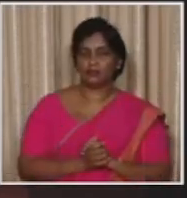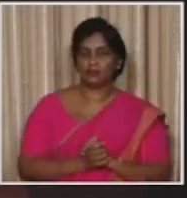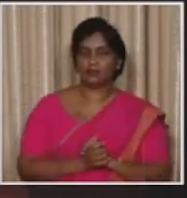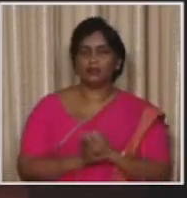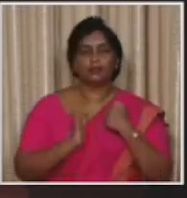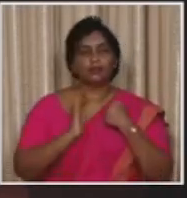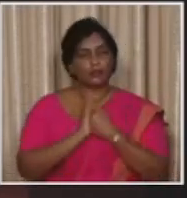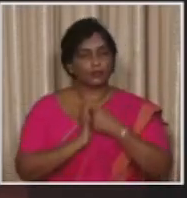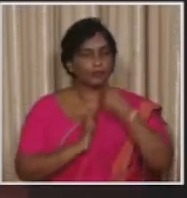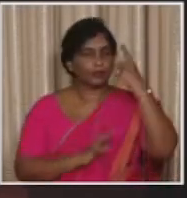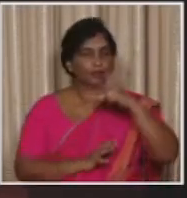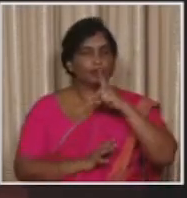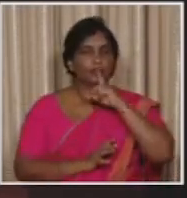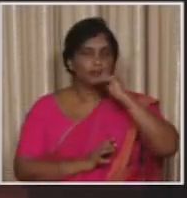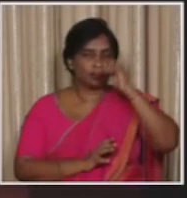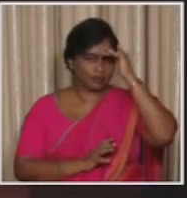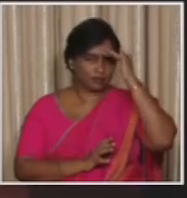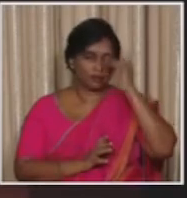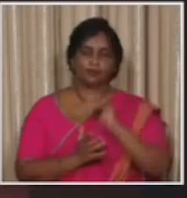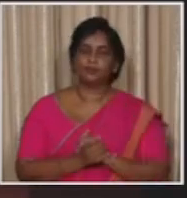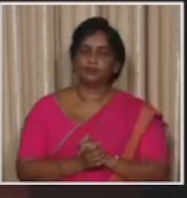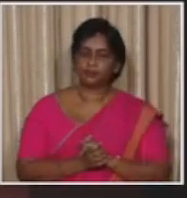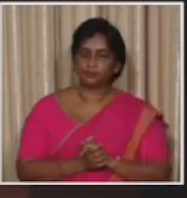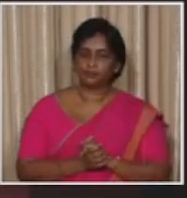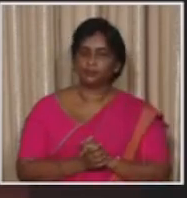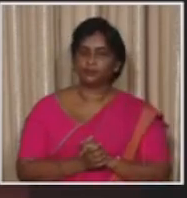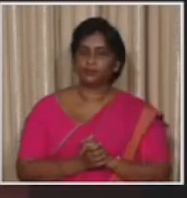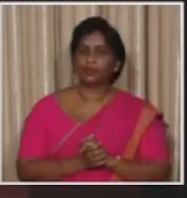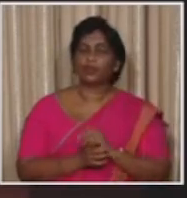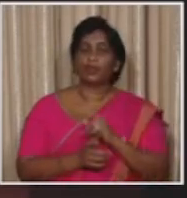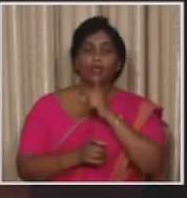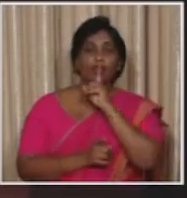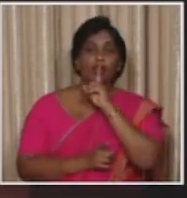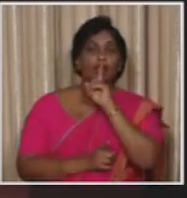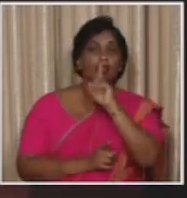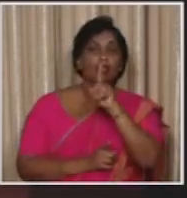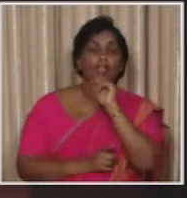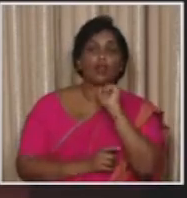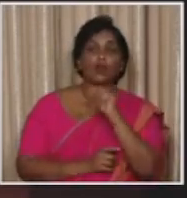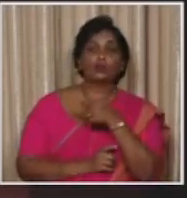ගරු නියෝජ්‍ය කතානායකතුමනි, කවුද මේ කතා කරන්නේ?